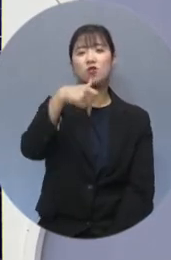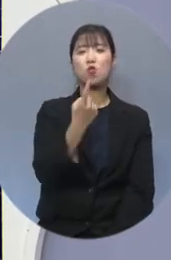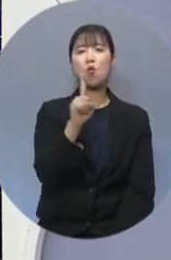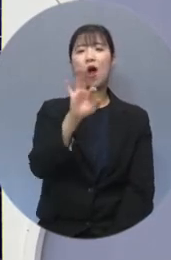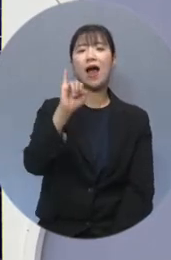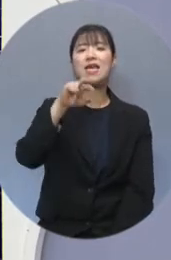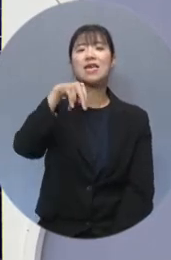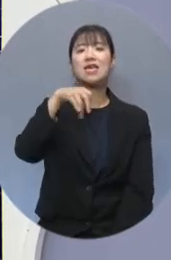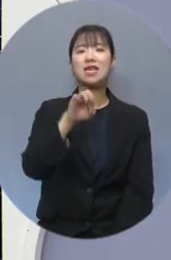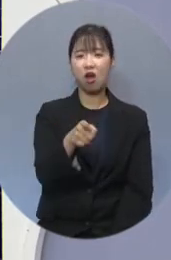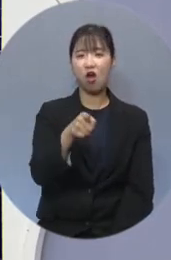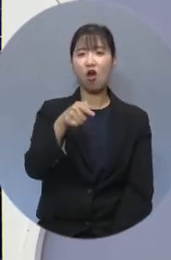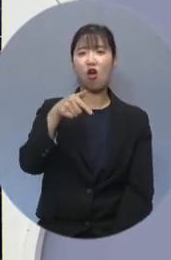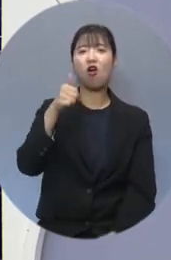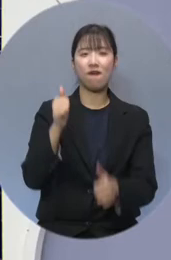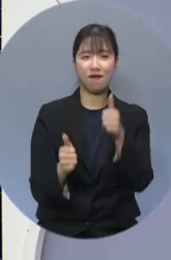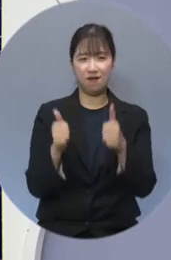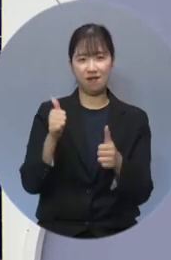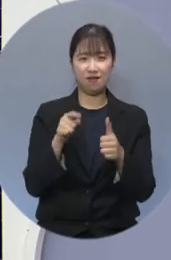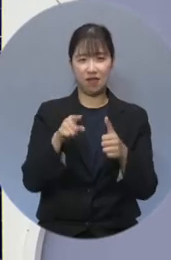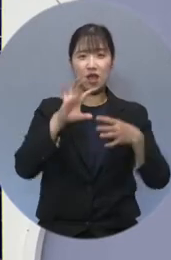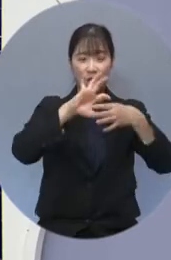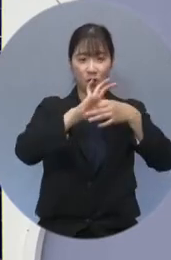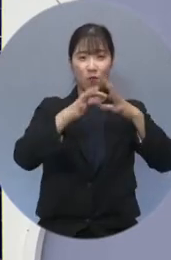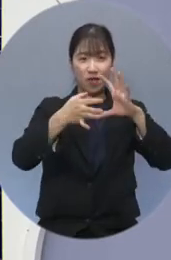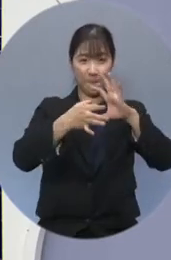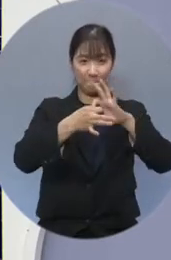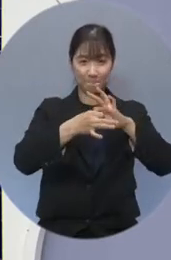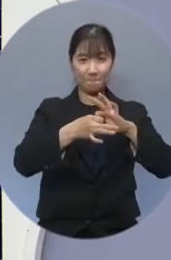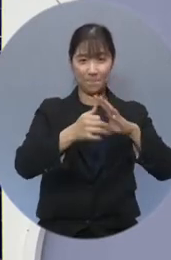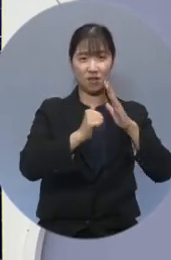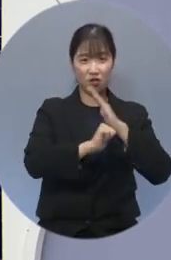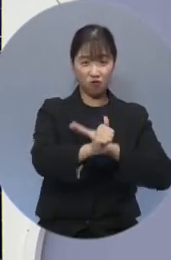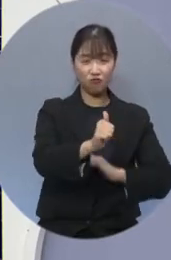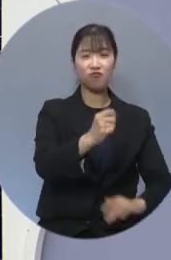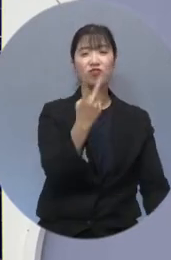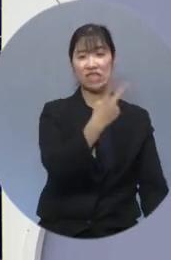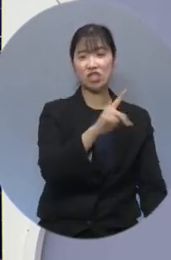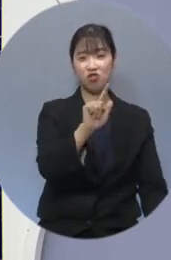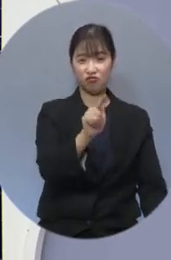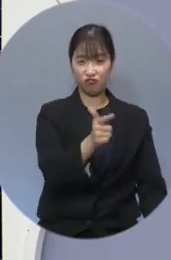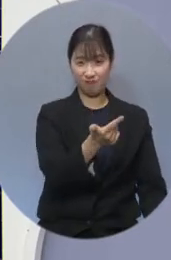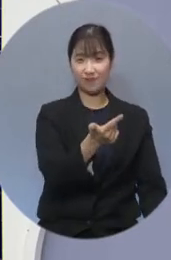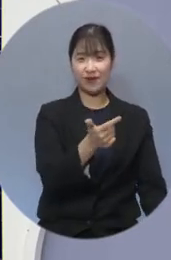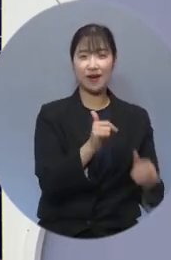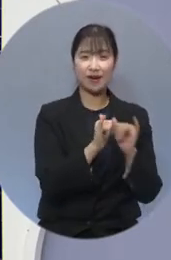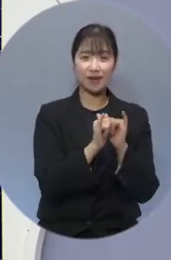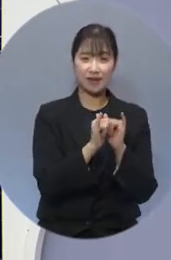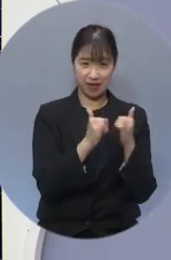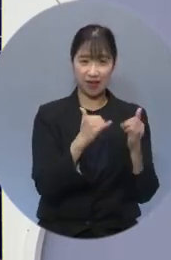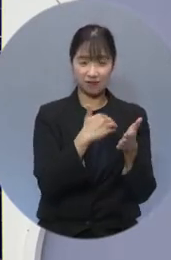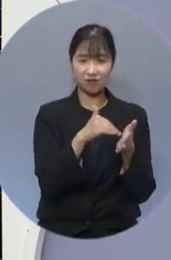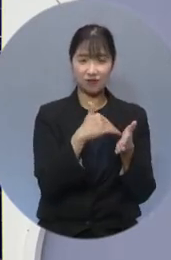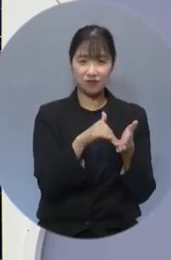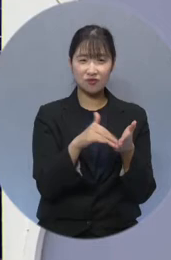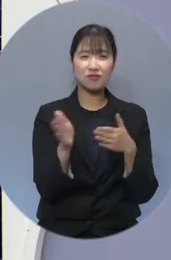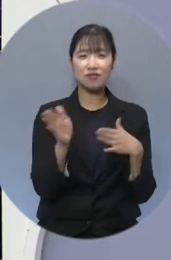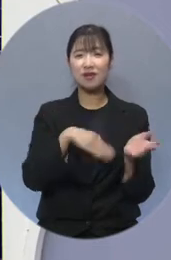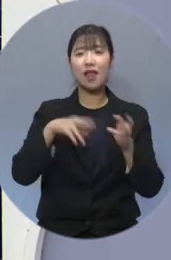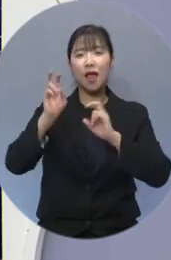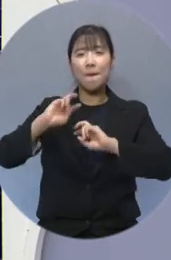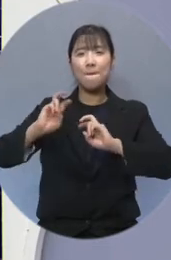합니다. 이제 이 평창 동계 올림픽의 선수가 이제 2,600명 정도 인데 세계